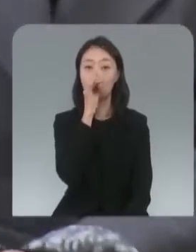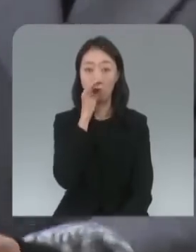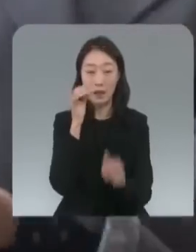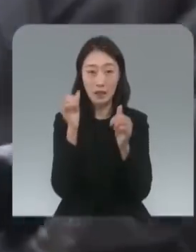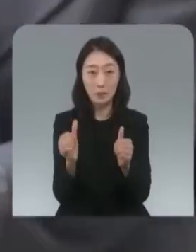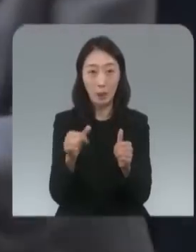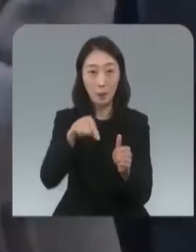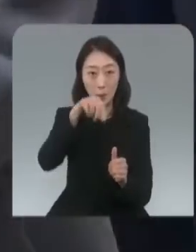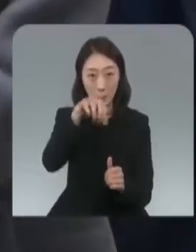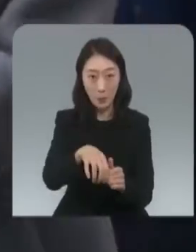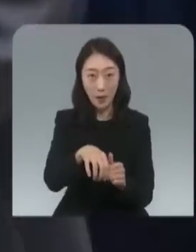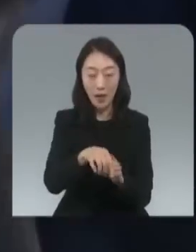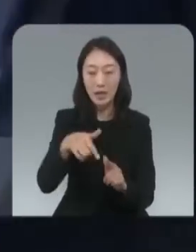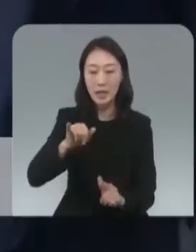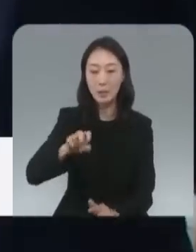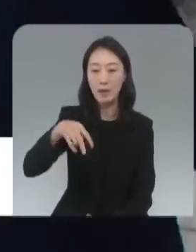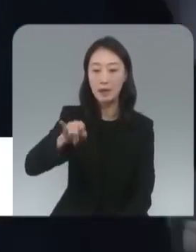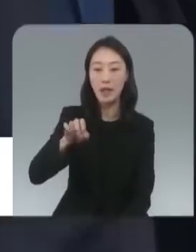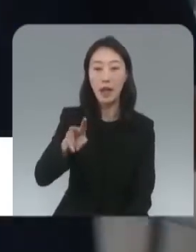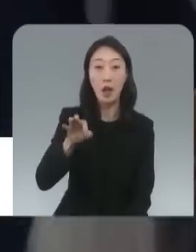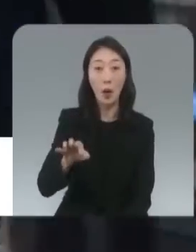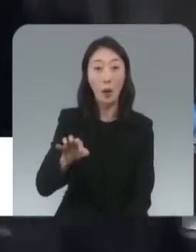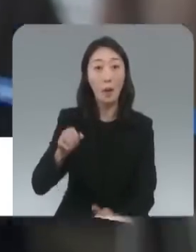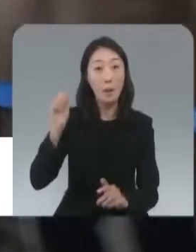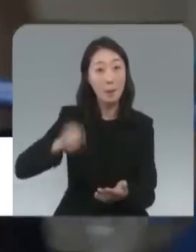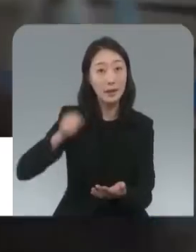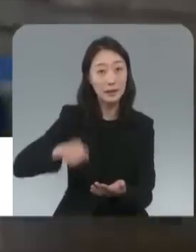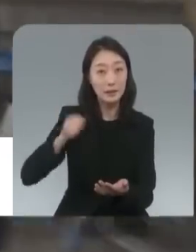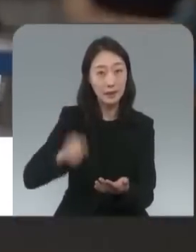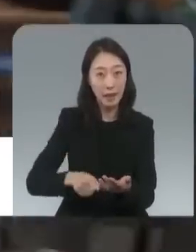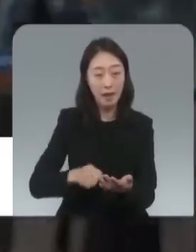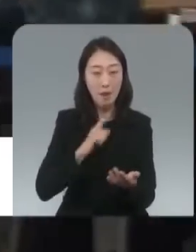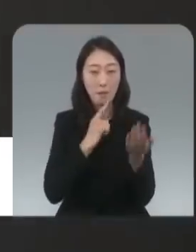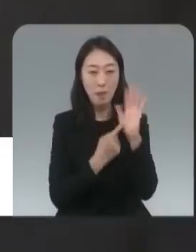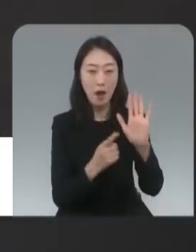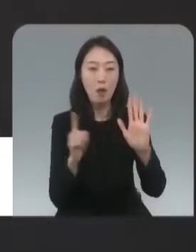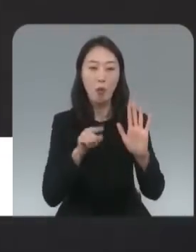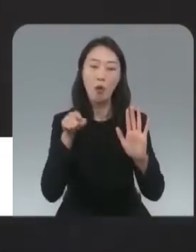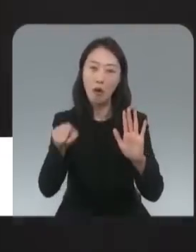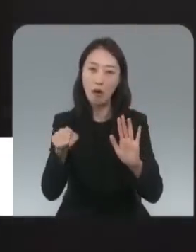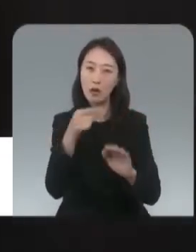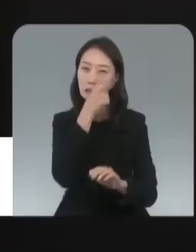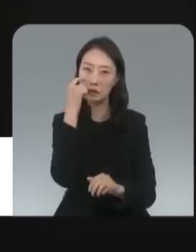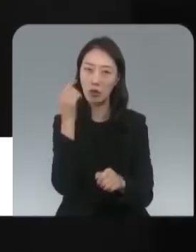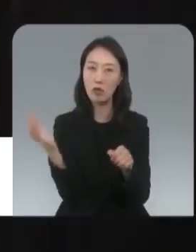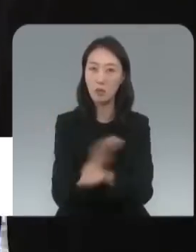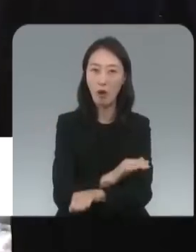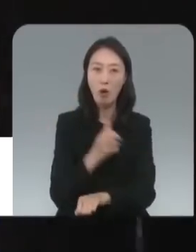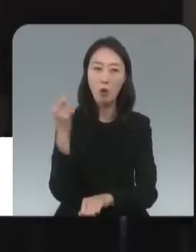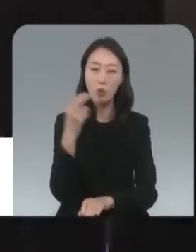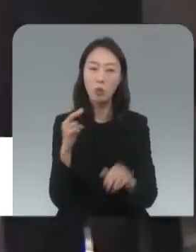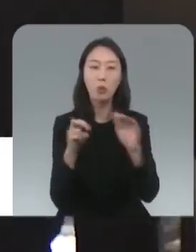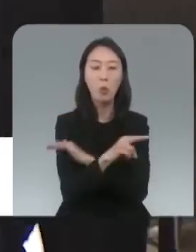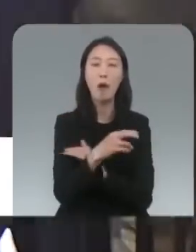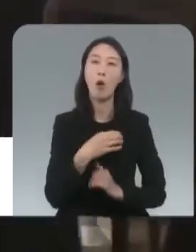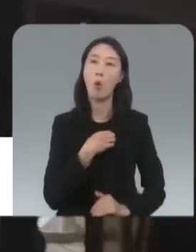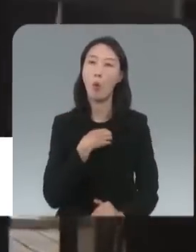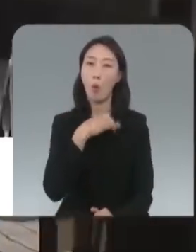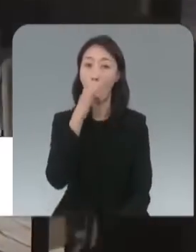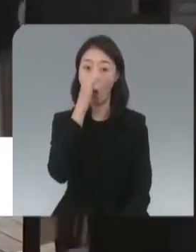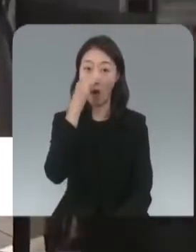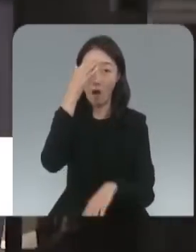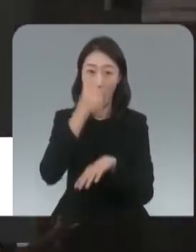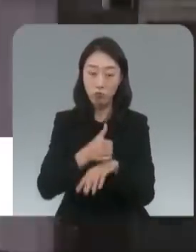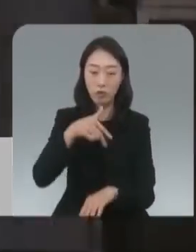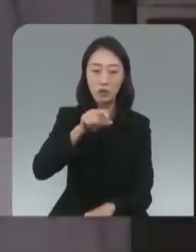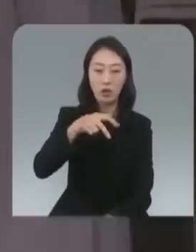영장전담부장판사는 오늘 새벽 증거인멸과 도망의 우려가 있다며 정진상 민주당 당대표 정무조정실장에게